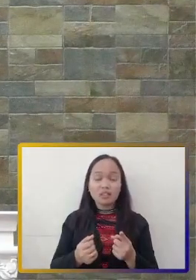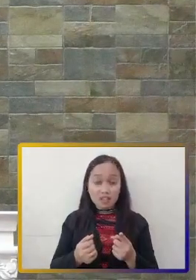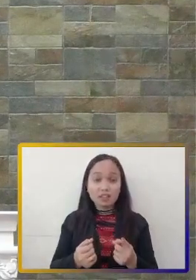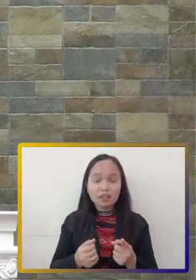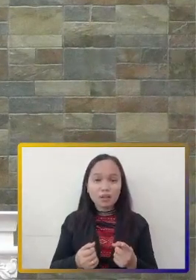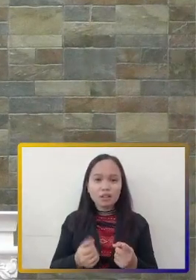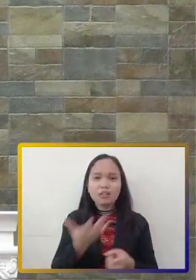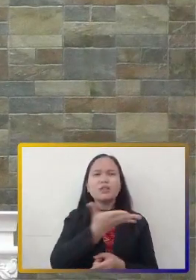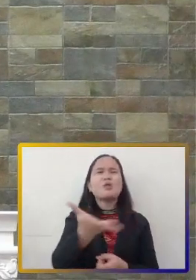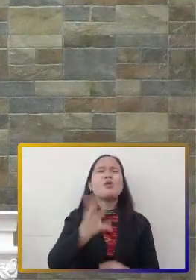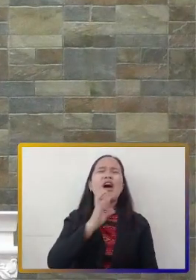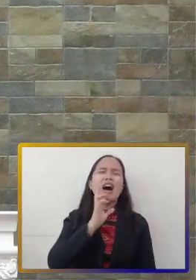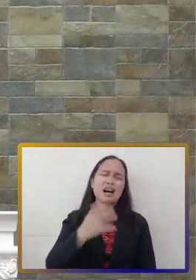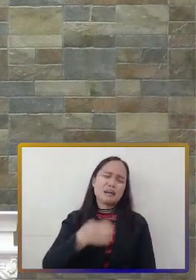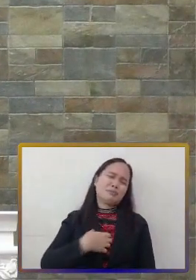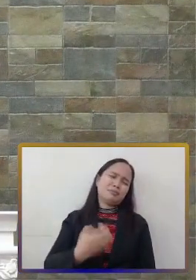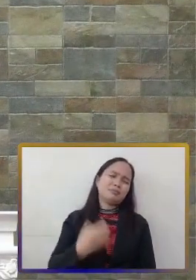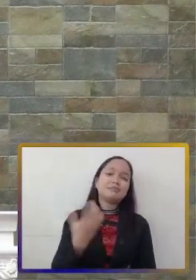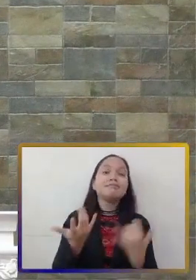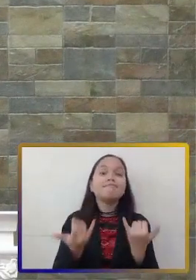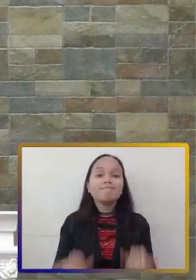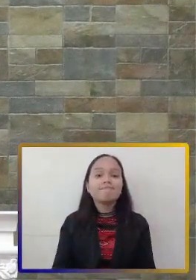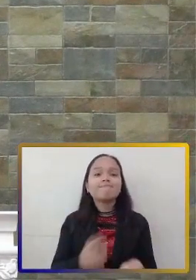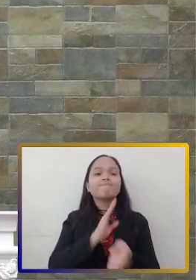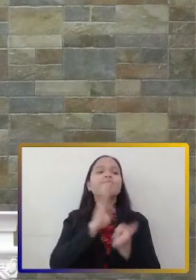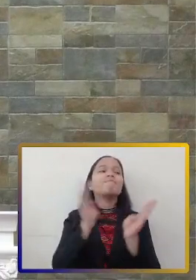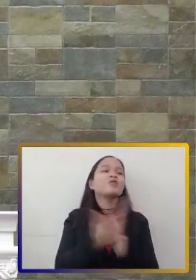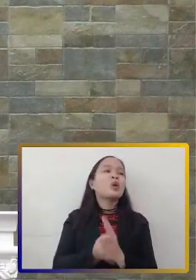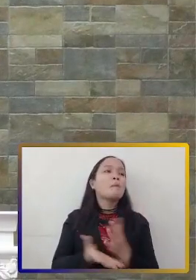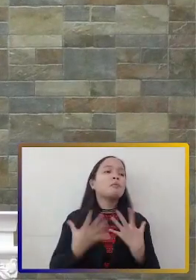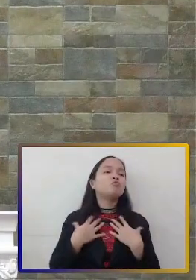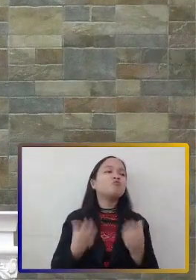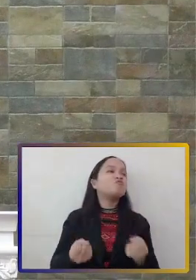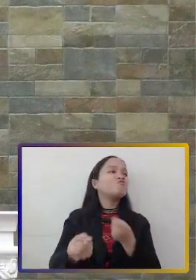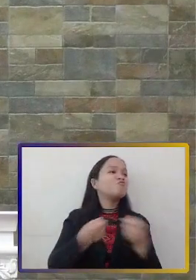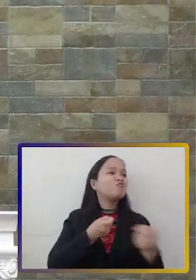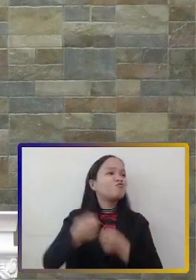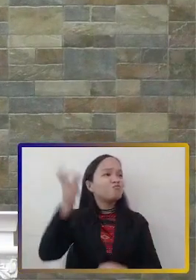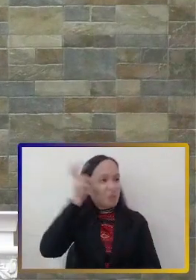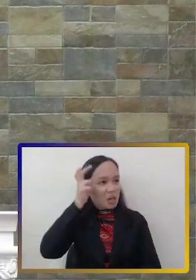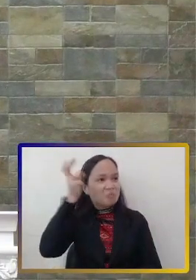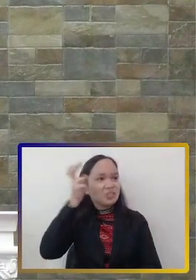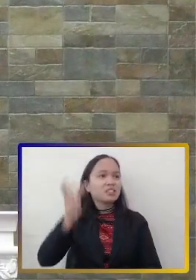Your emotion now became the stronghold of Satan.